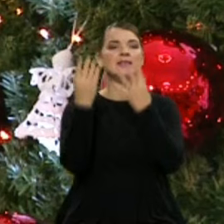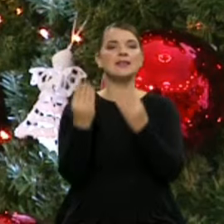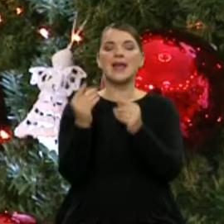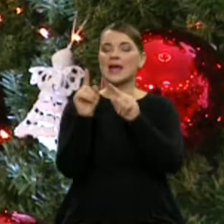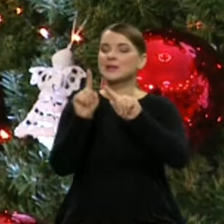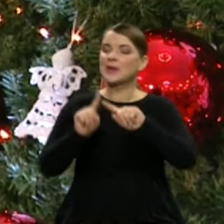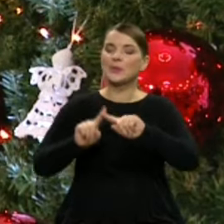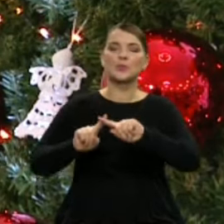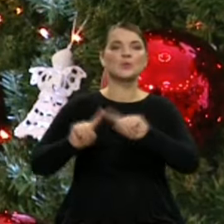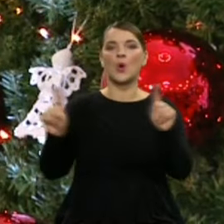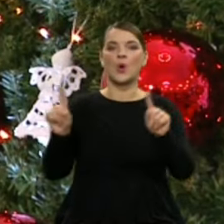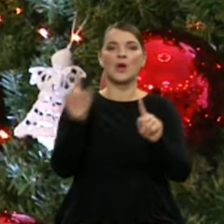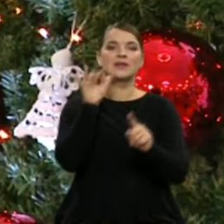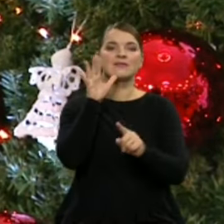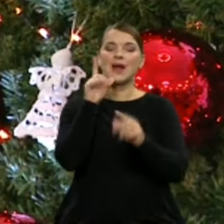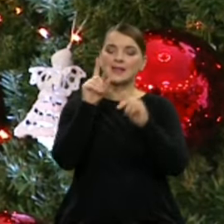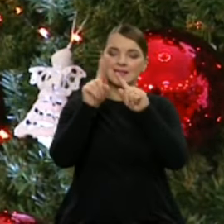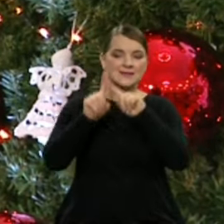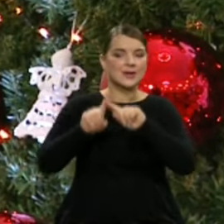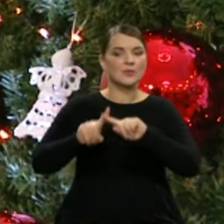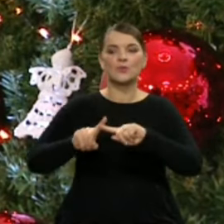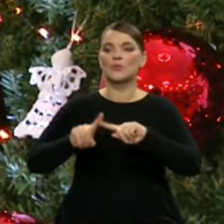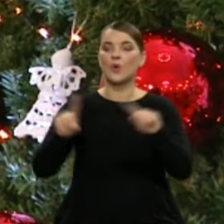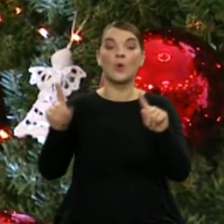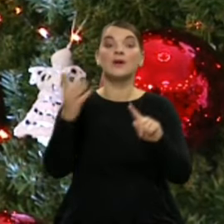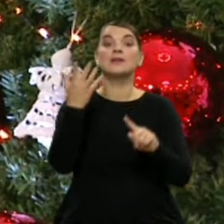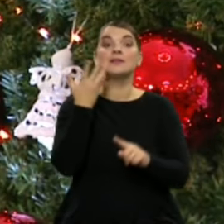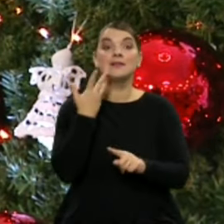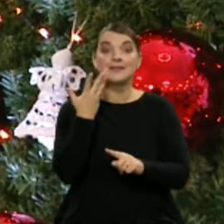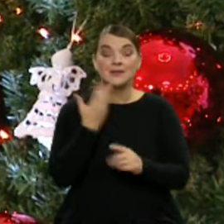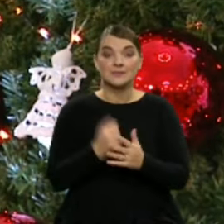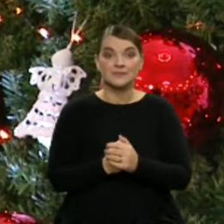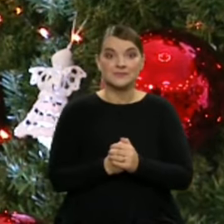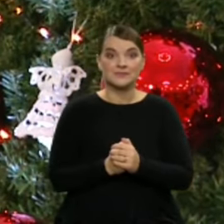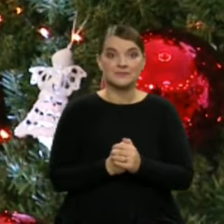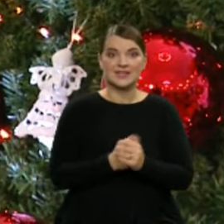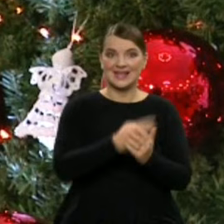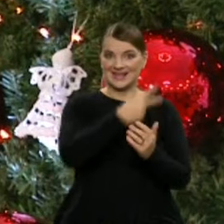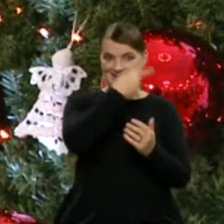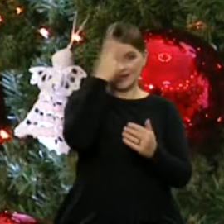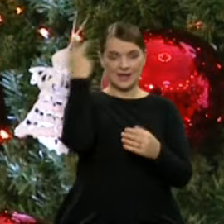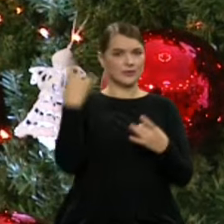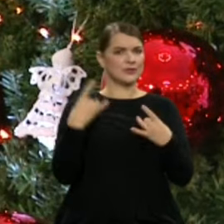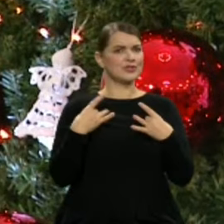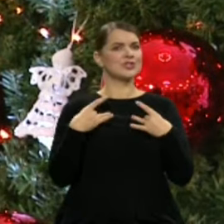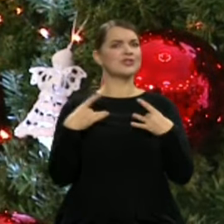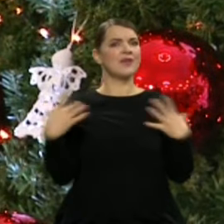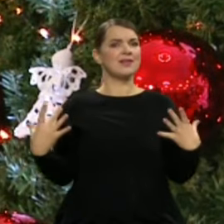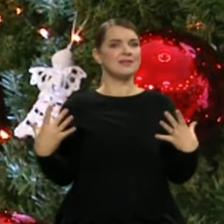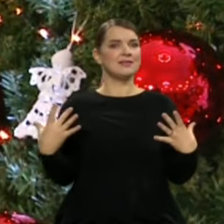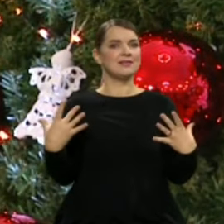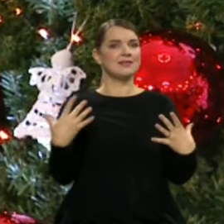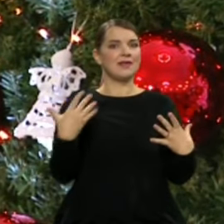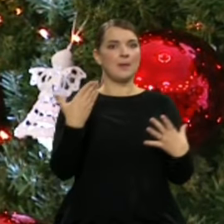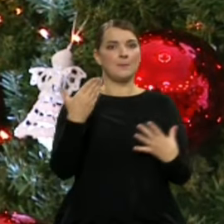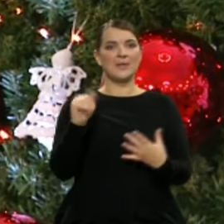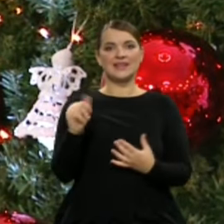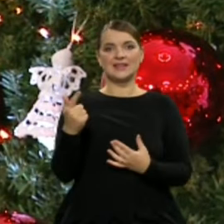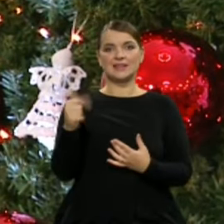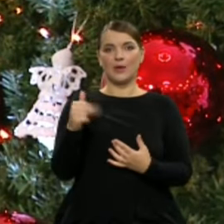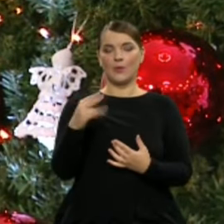ir išskirtiniu laiku. Tai buvo Lietuvos šventė Mindaugo karūnavimo